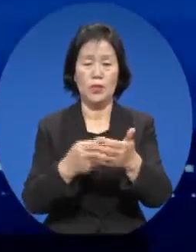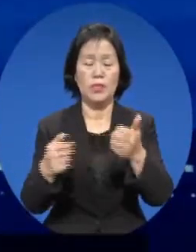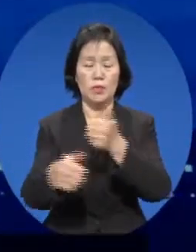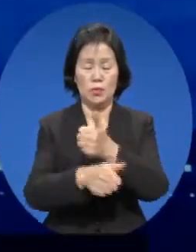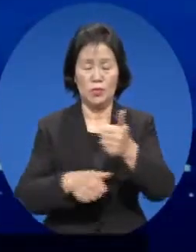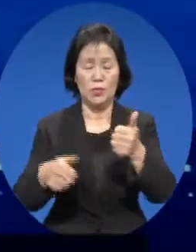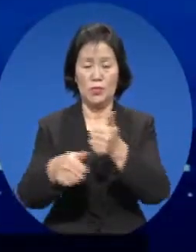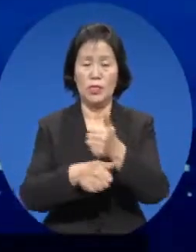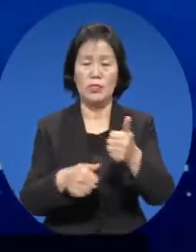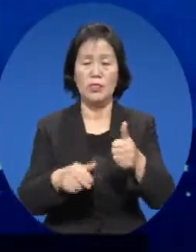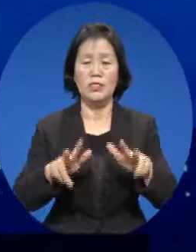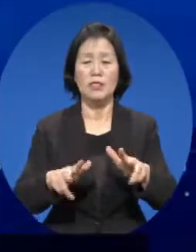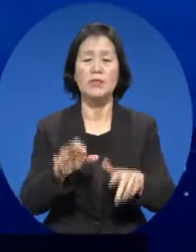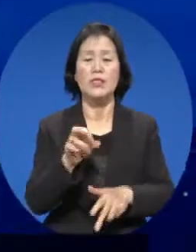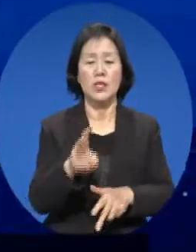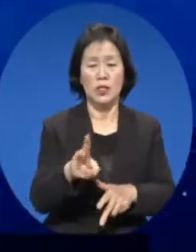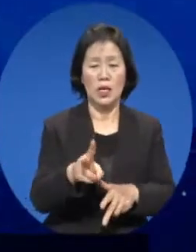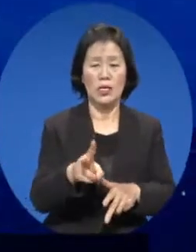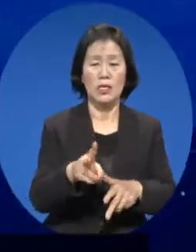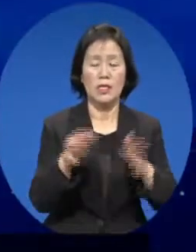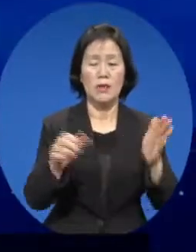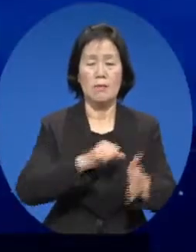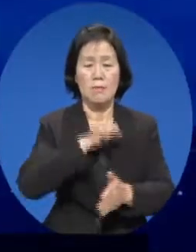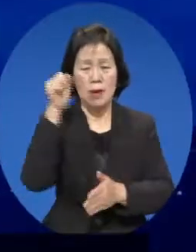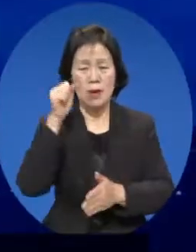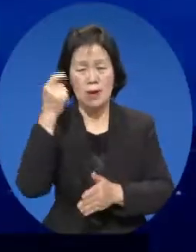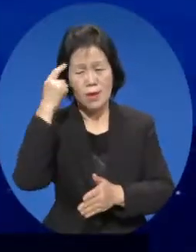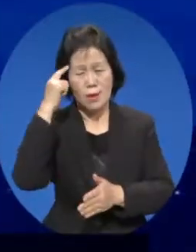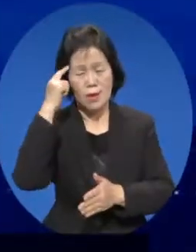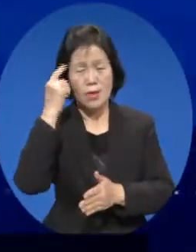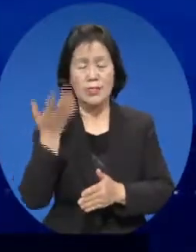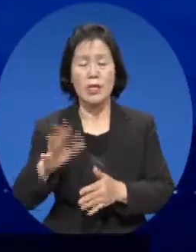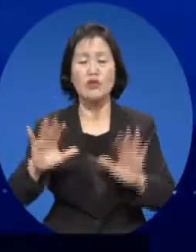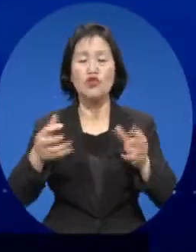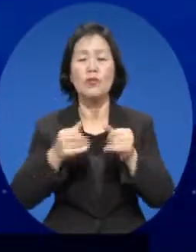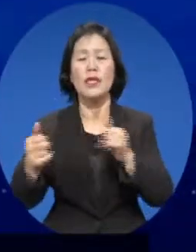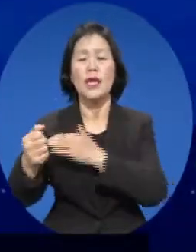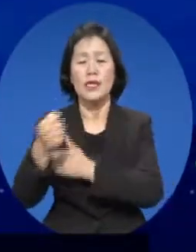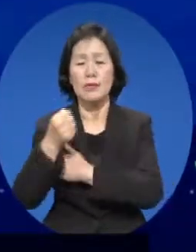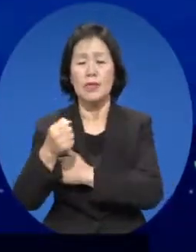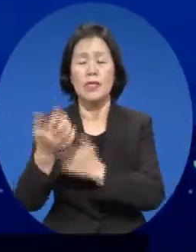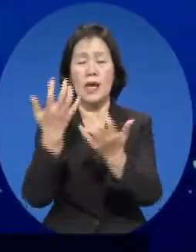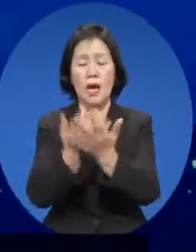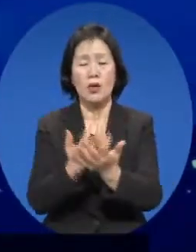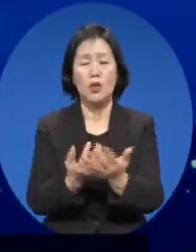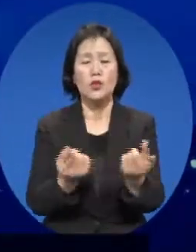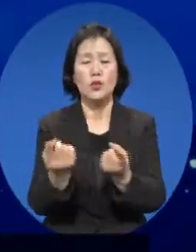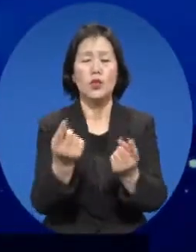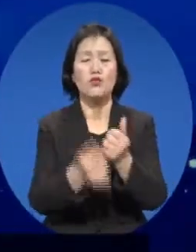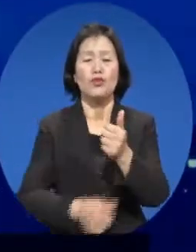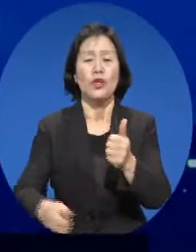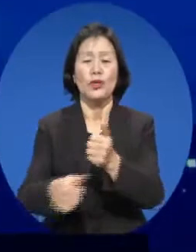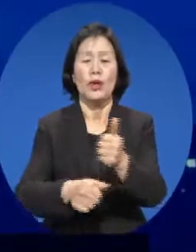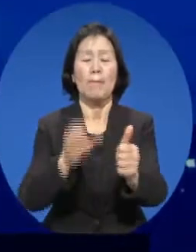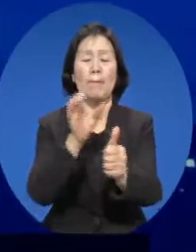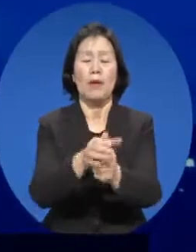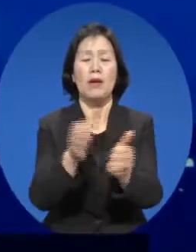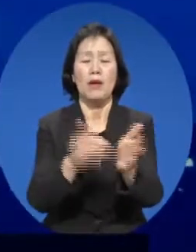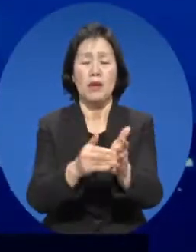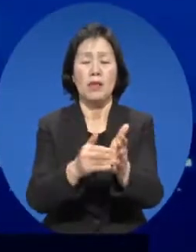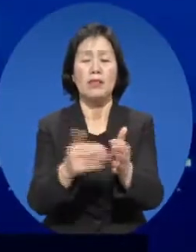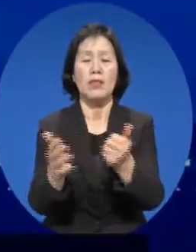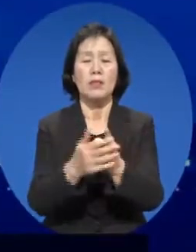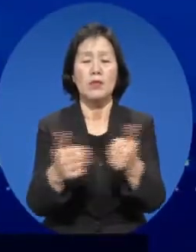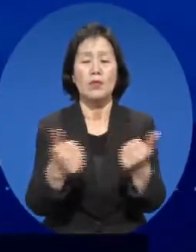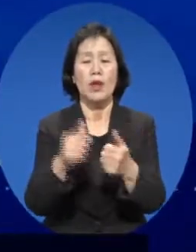소위에서 지금 여당의 이를 통과 시키려고 하자 야당인 국민의 힘 이 일을 안 건 조정 위원회 회부 를 했습니다 그래서 놀이가 하루 미뤄